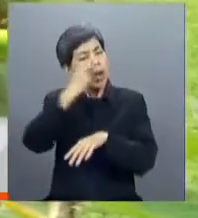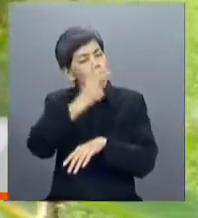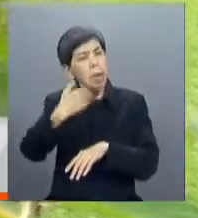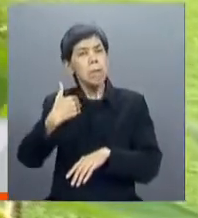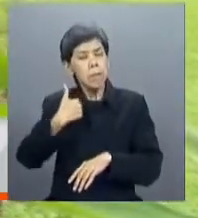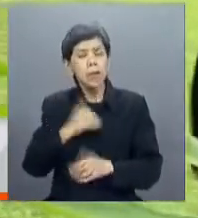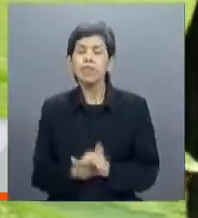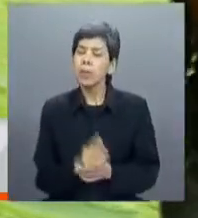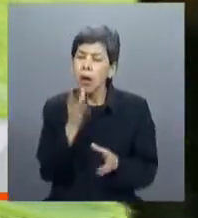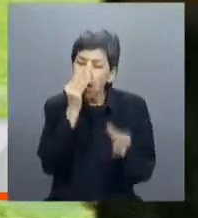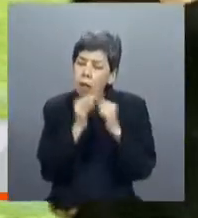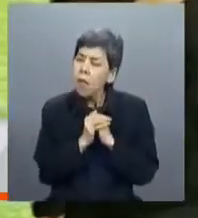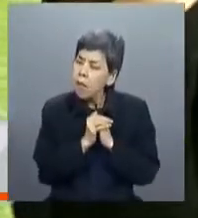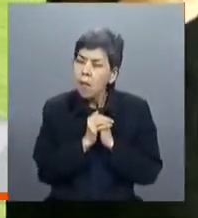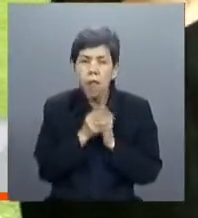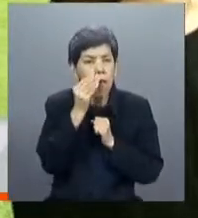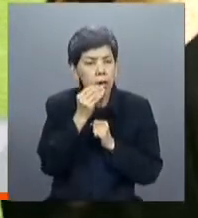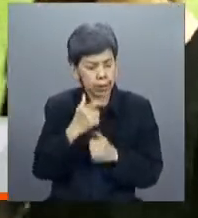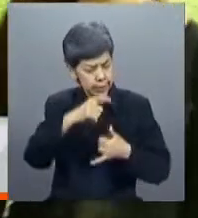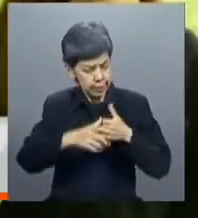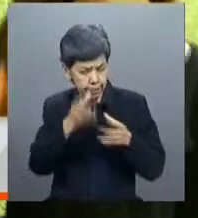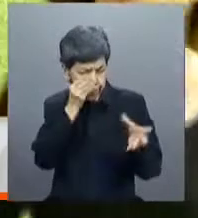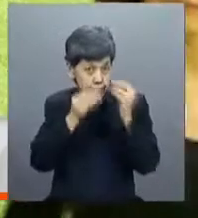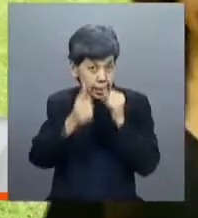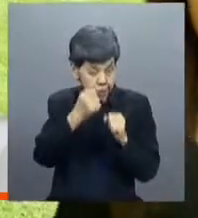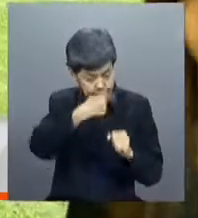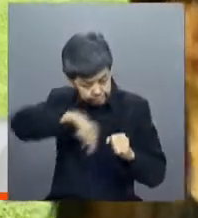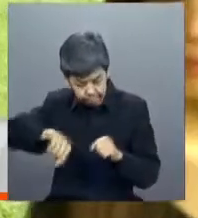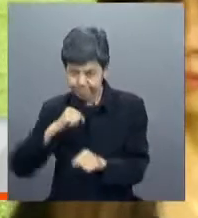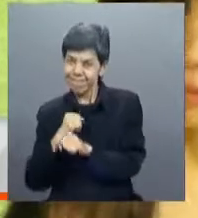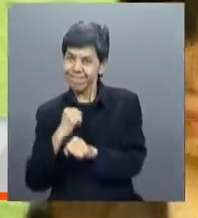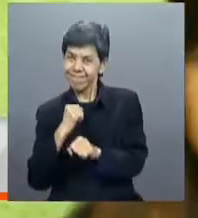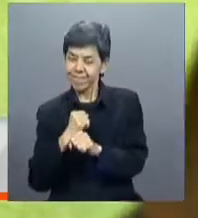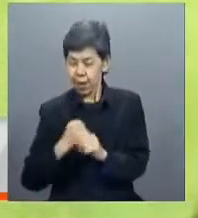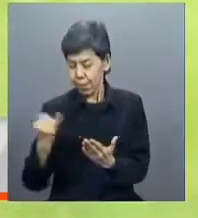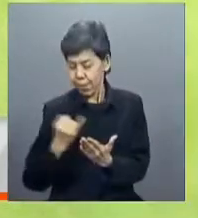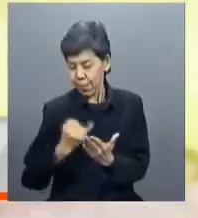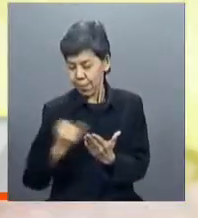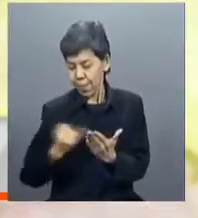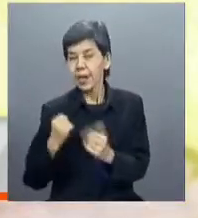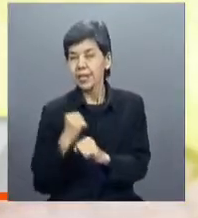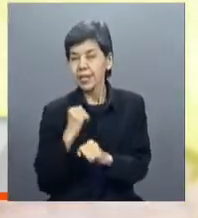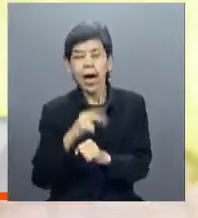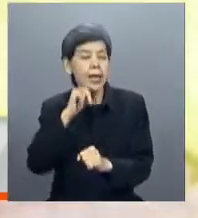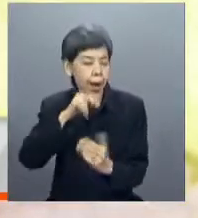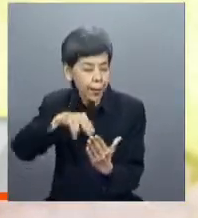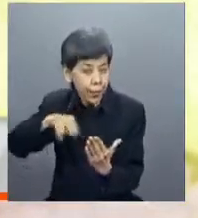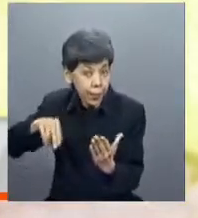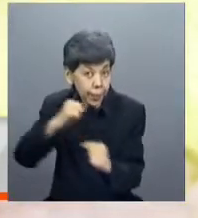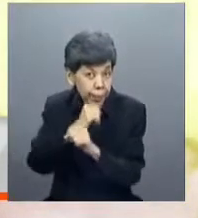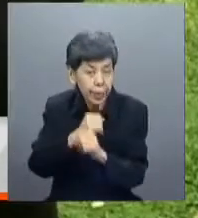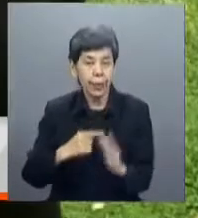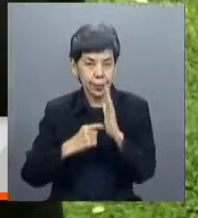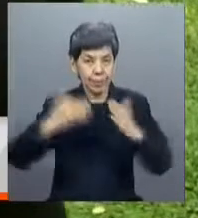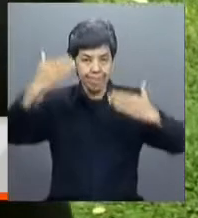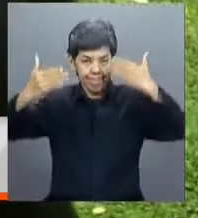บบเป็นเสมือนแหล่งข้อมูลชั้นดีที่ศิลปินสั่งสมนำมาซึ่งแรงบันดาลใจในการสร้างสรรค์ภาพสีน้ำแนวนามธรรมจะแสดง